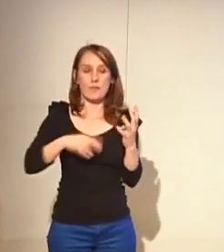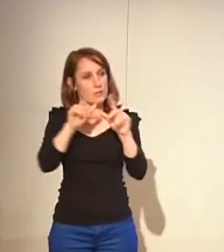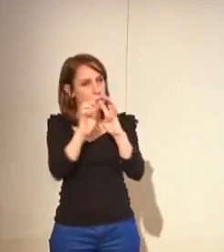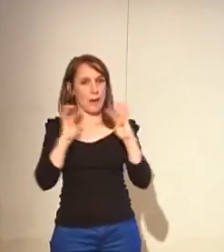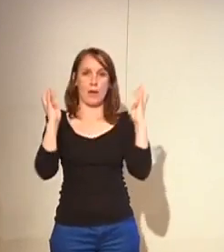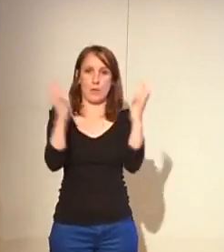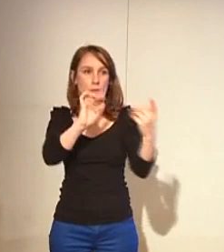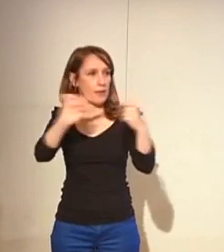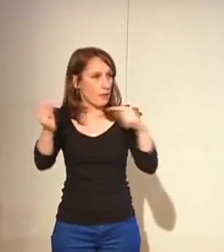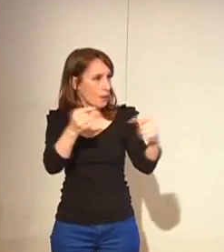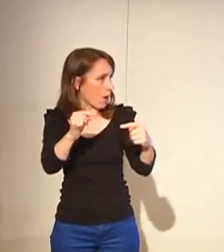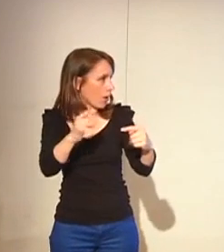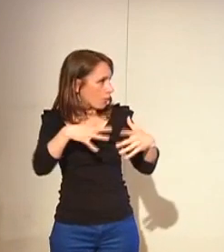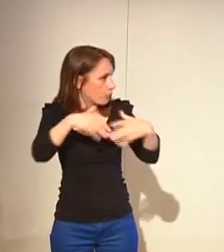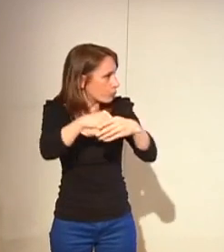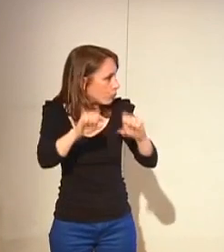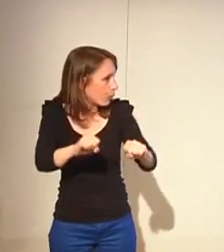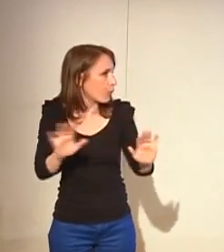d'un débat je vous